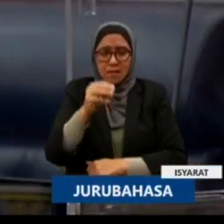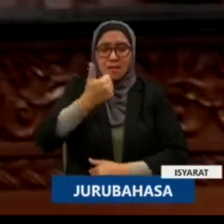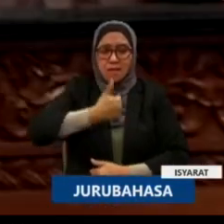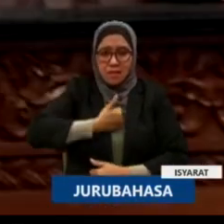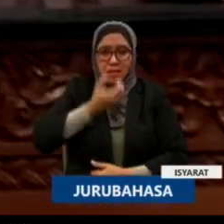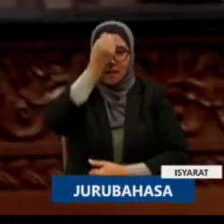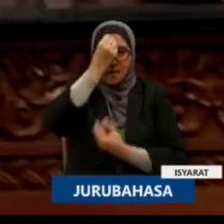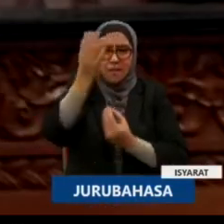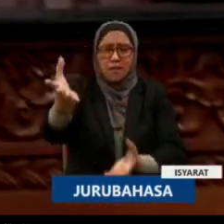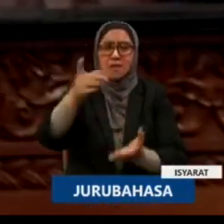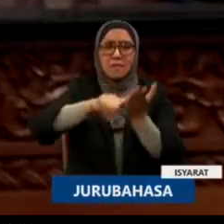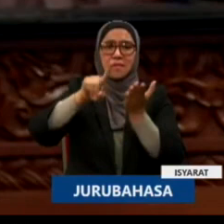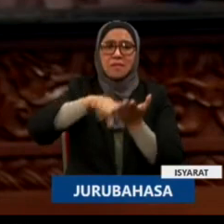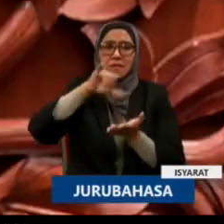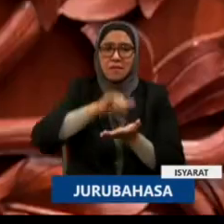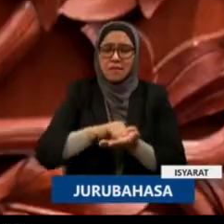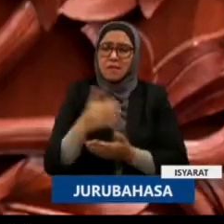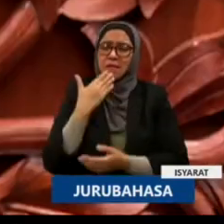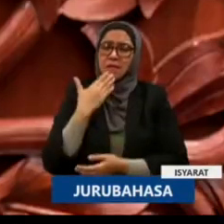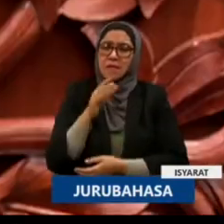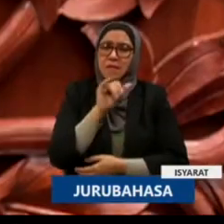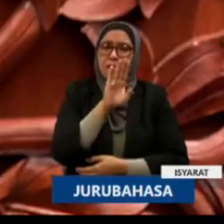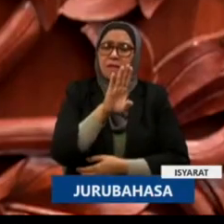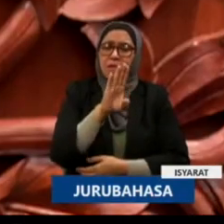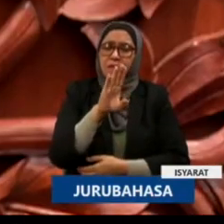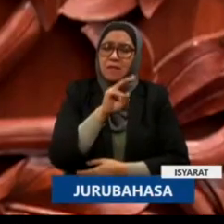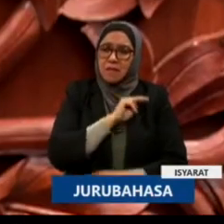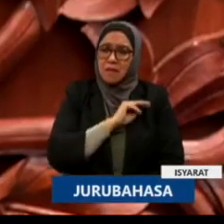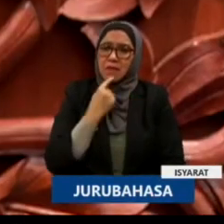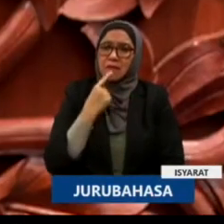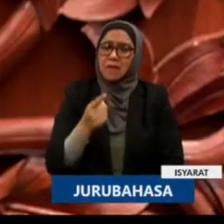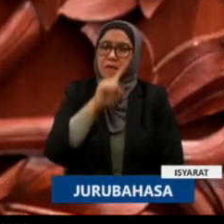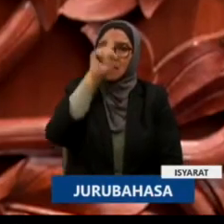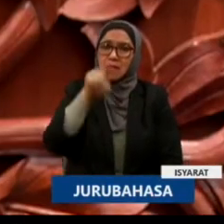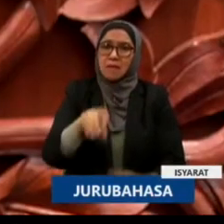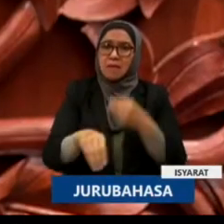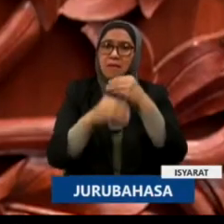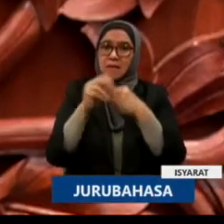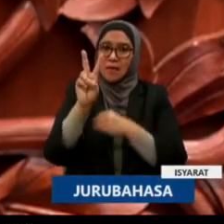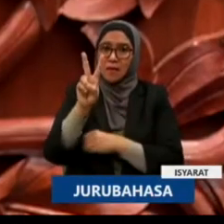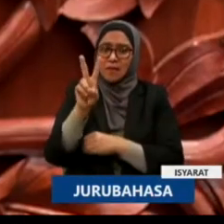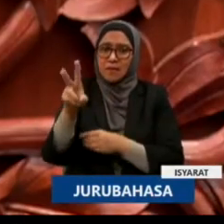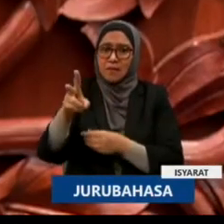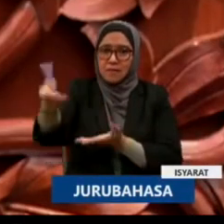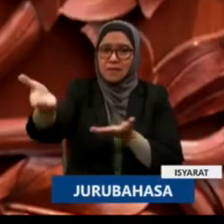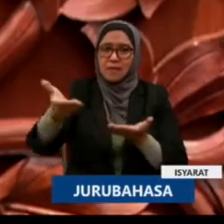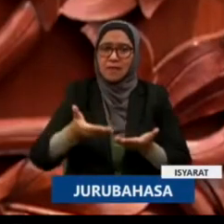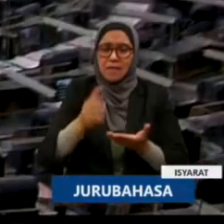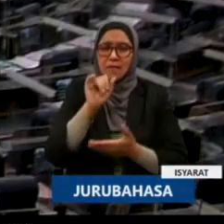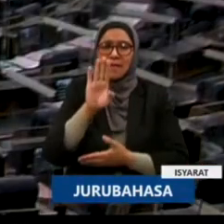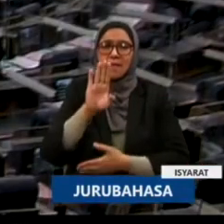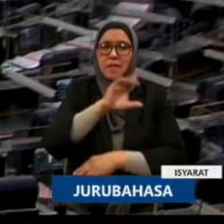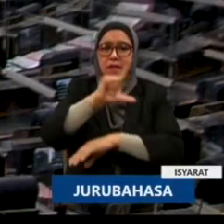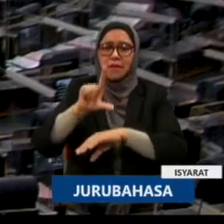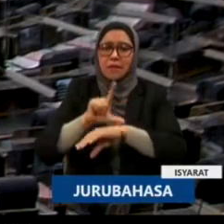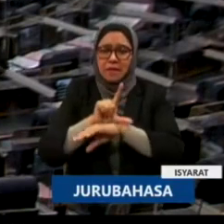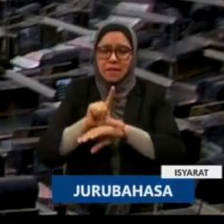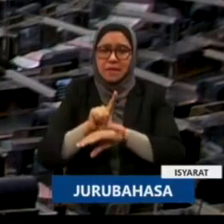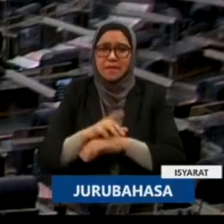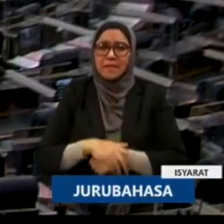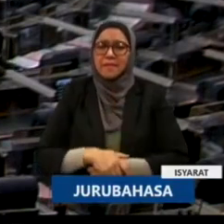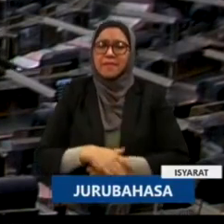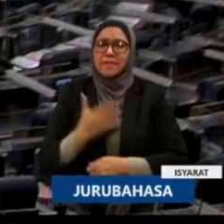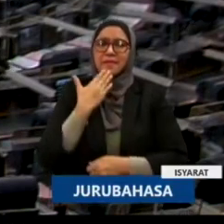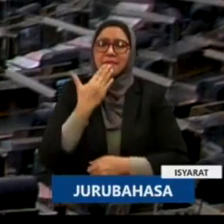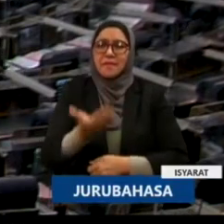kasih selamat sore tolong tambahan yang kedua usai jemput yang berhormat Labuan Terima kasih dah tu